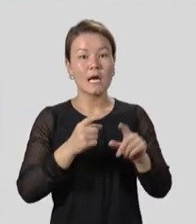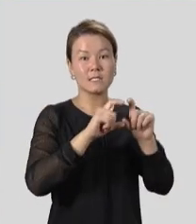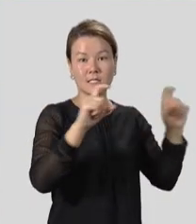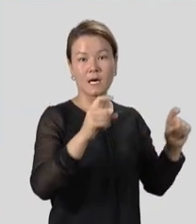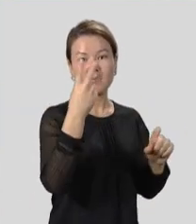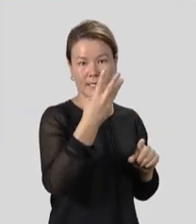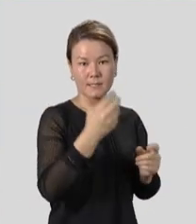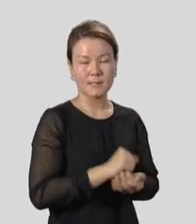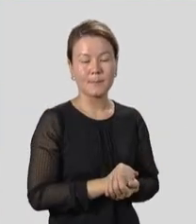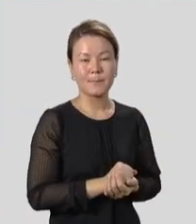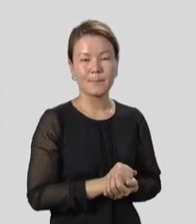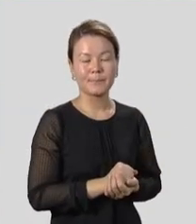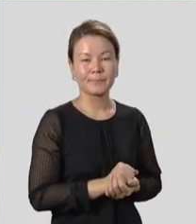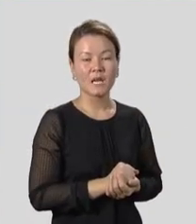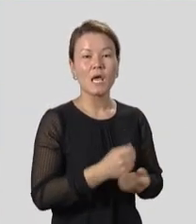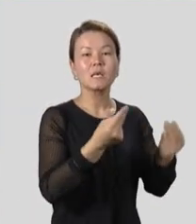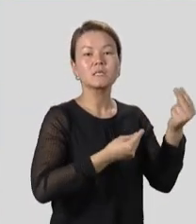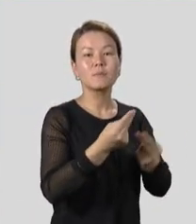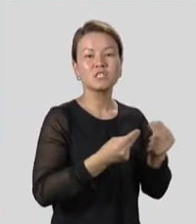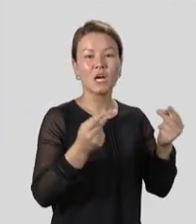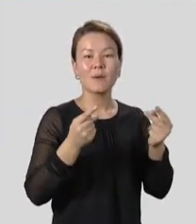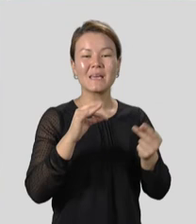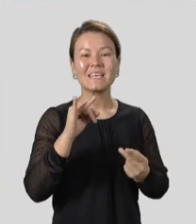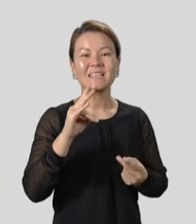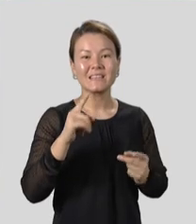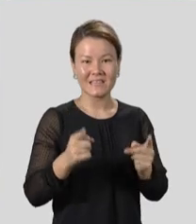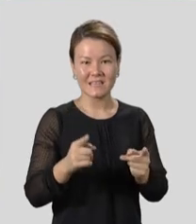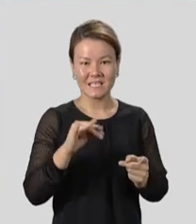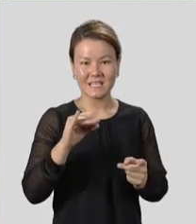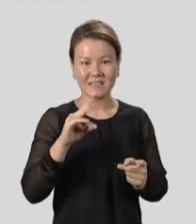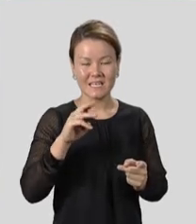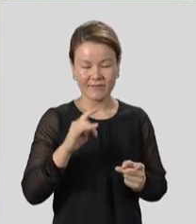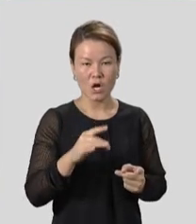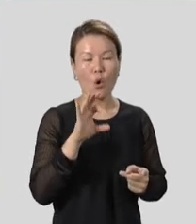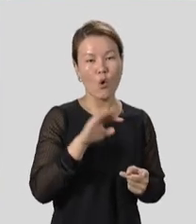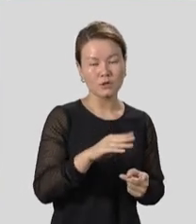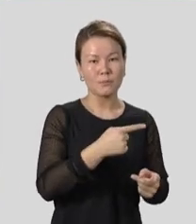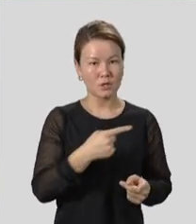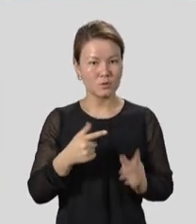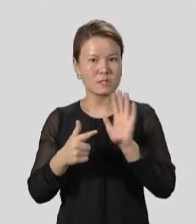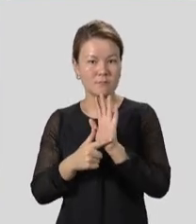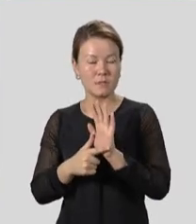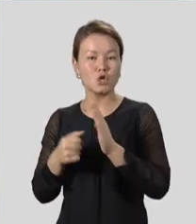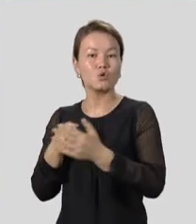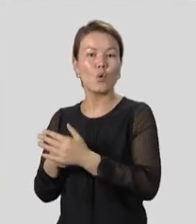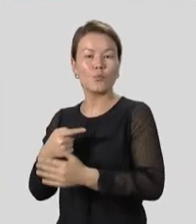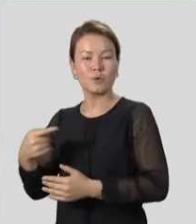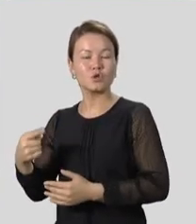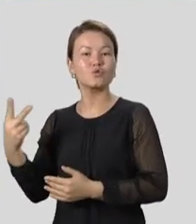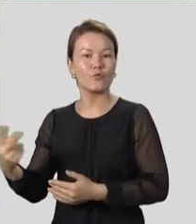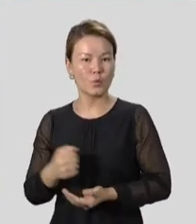Изобразим? Изображаем интервал от минус 7 до минус 2.